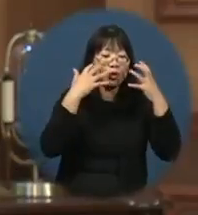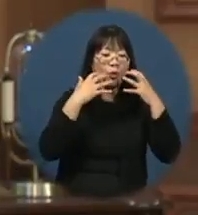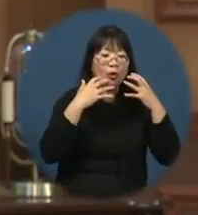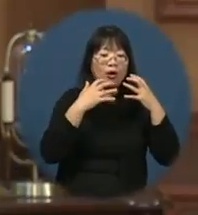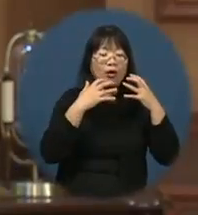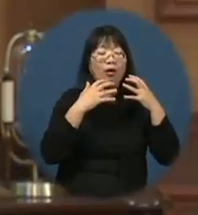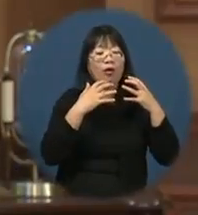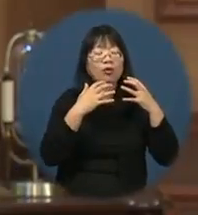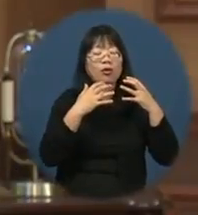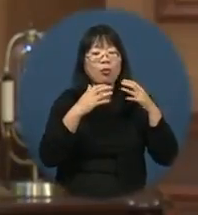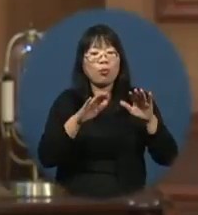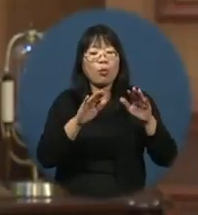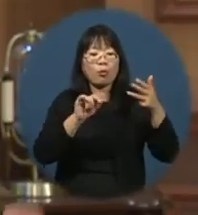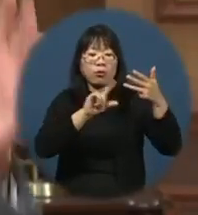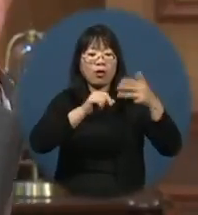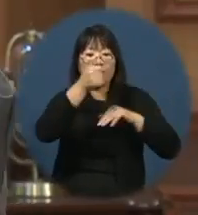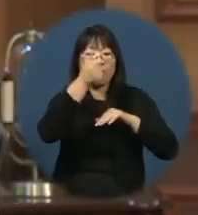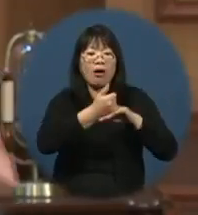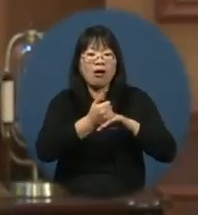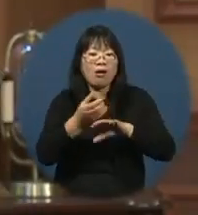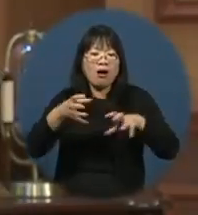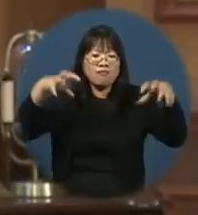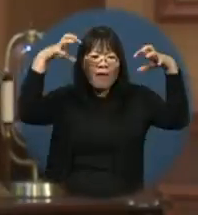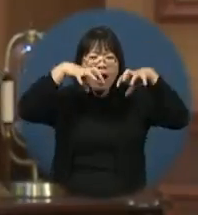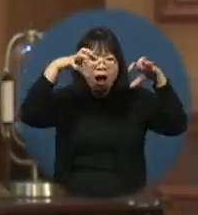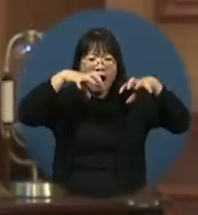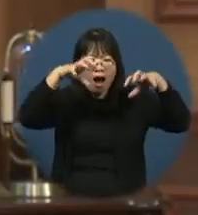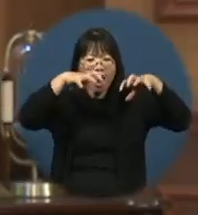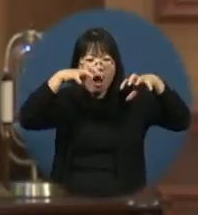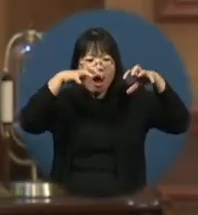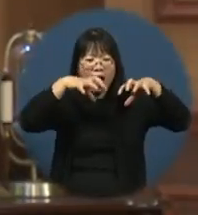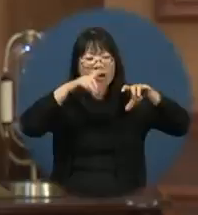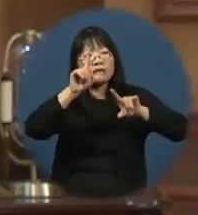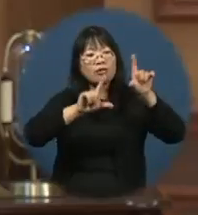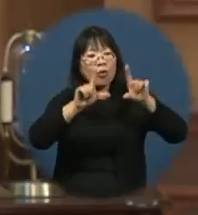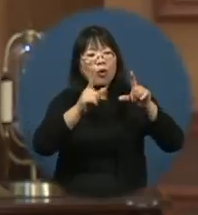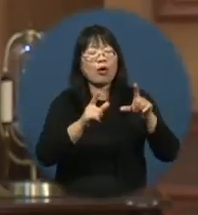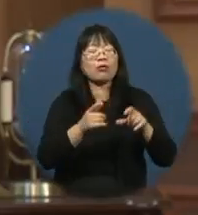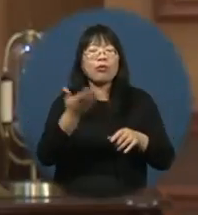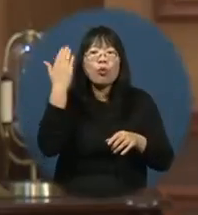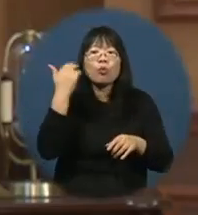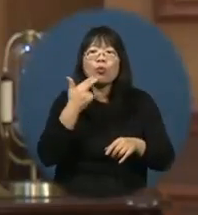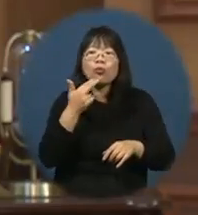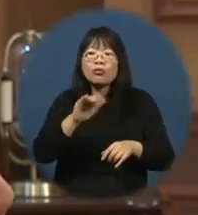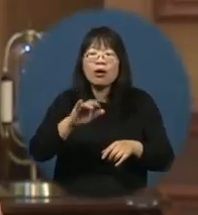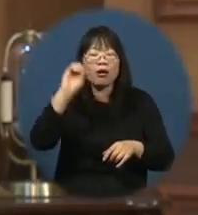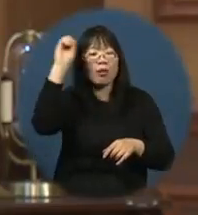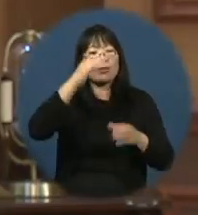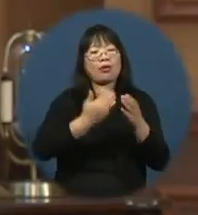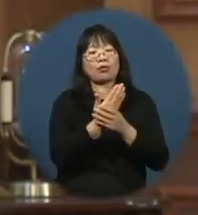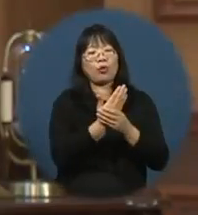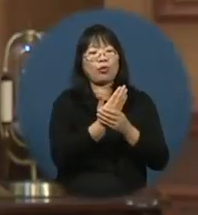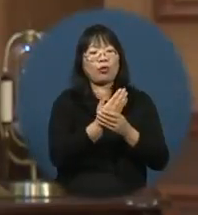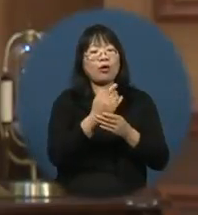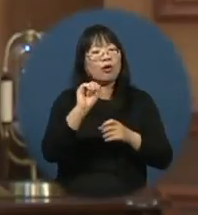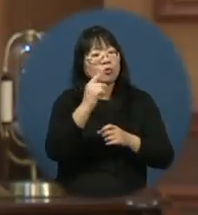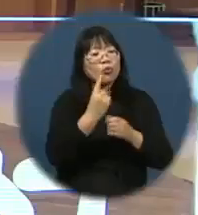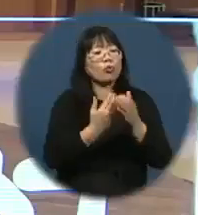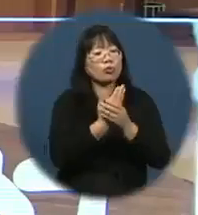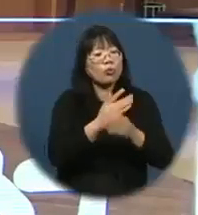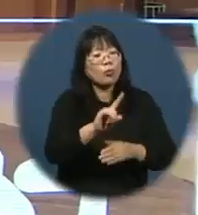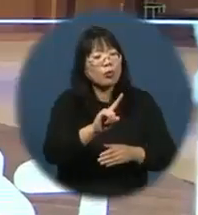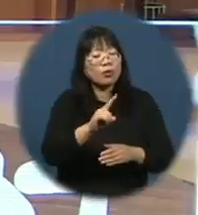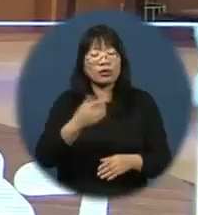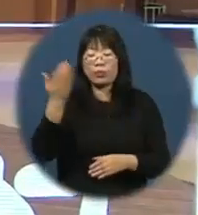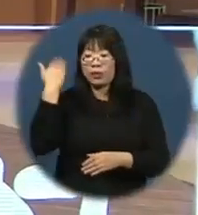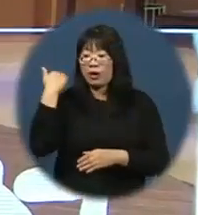한참 뒤에 그야말로 퍼붓듯이 비가 오는 그런 현상 없었었는데 네. 생기잖아요. 이런 건 또 왜 연결이 되는 겁니까? 예전에